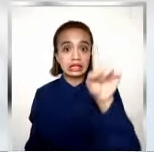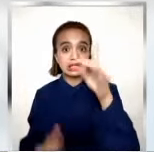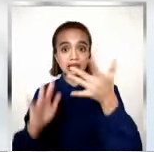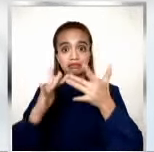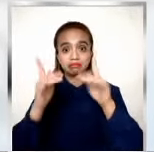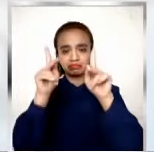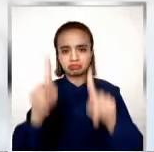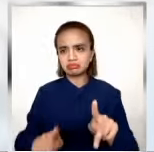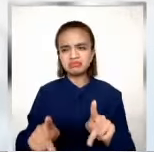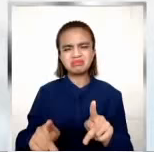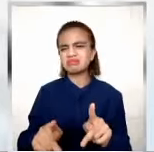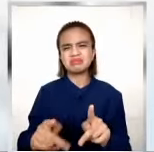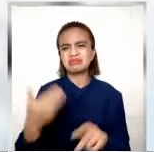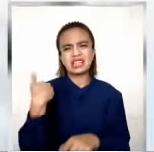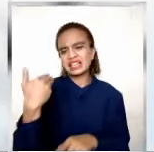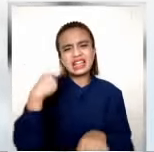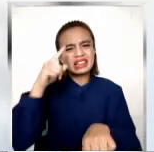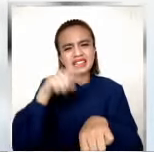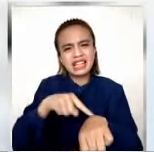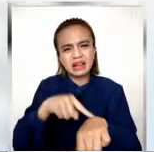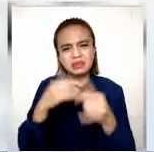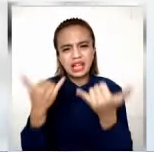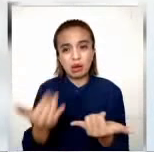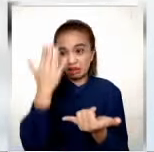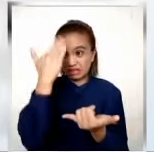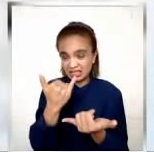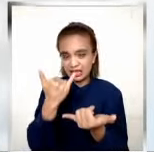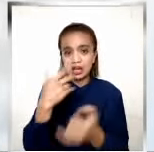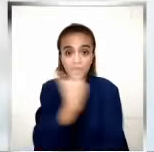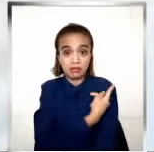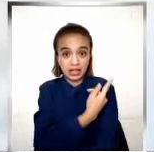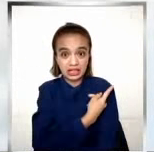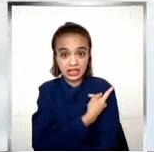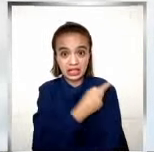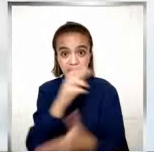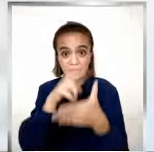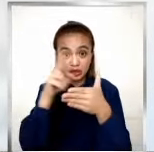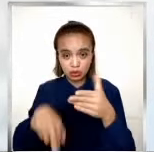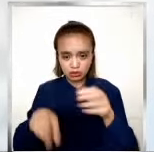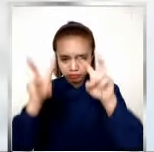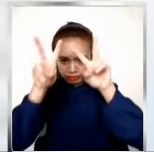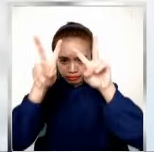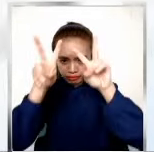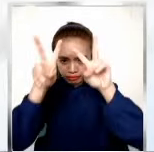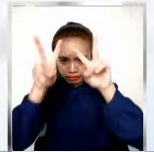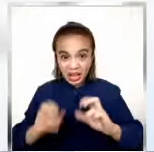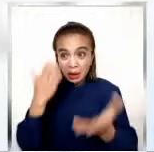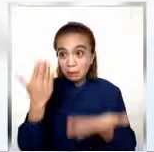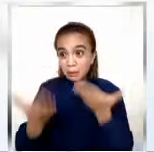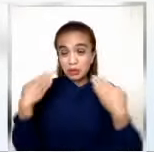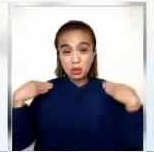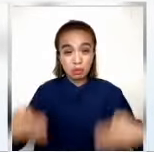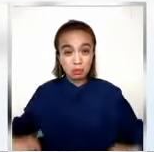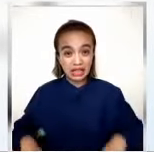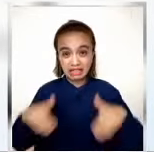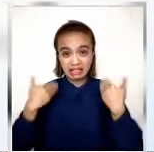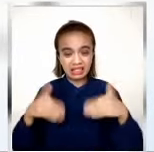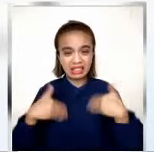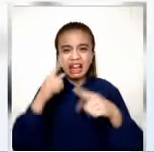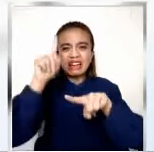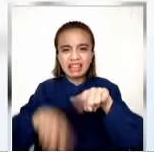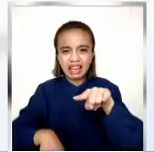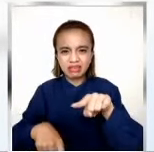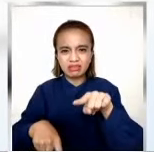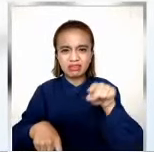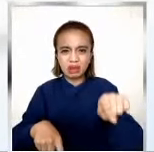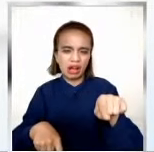dahil pinag-aaralan pa ang epekto ng mga bakuna at baka hindi raw ito kayanin ng katawan ng mga bata. Sabi naman ng isang commenter,